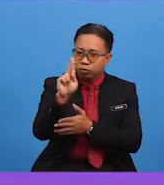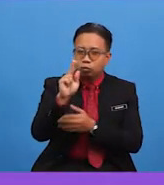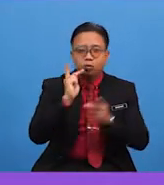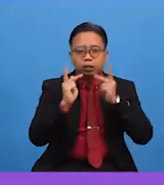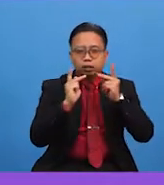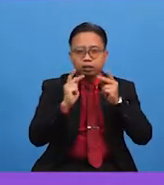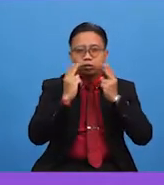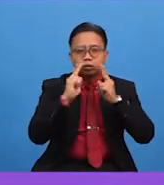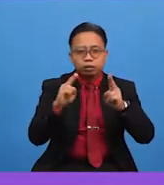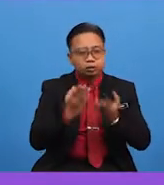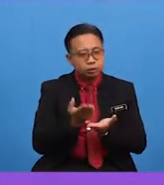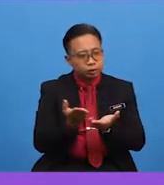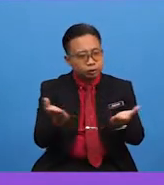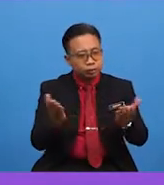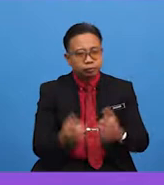ustazah sediakan ini.